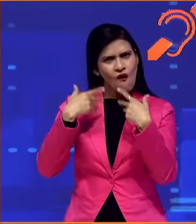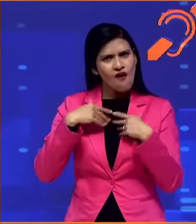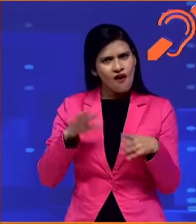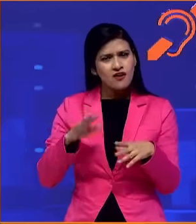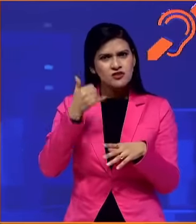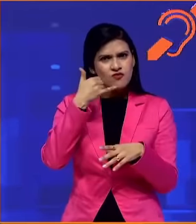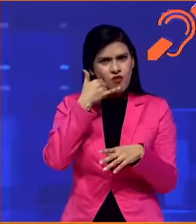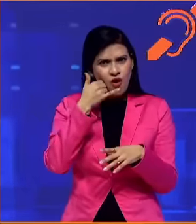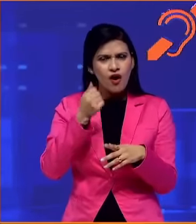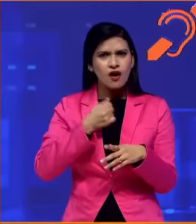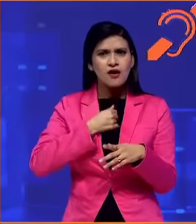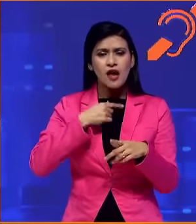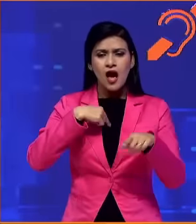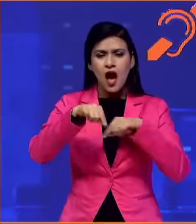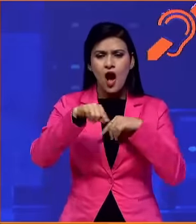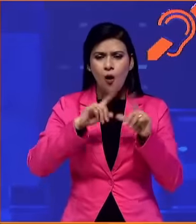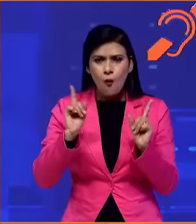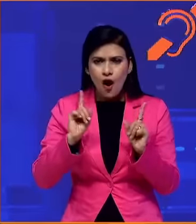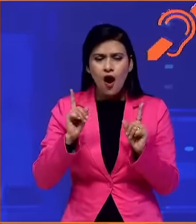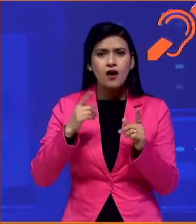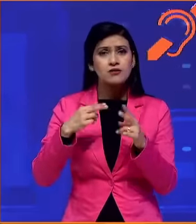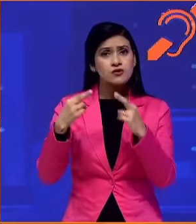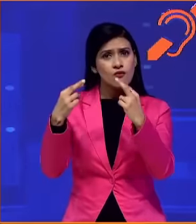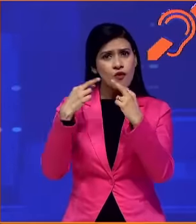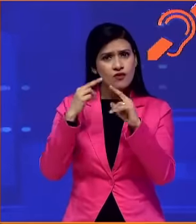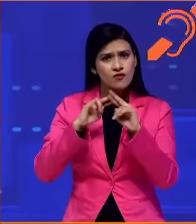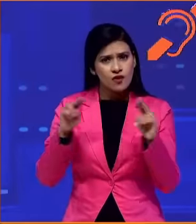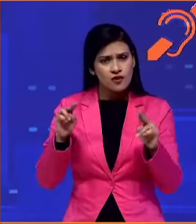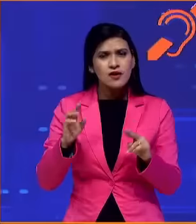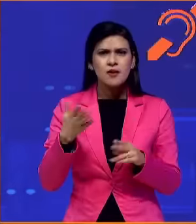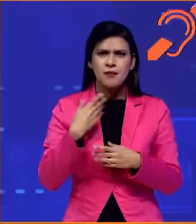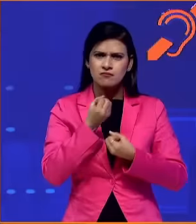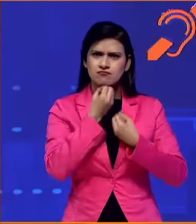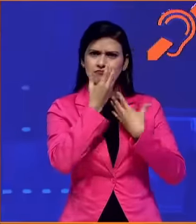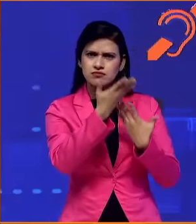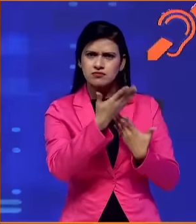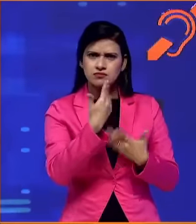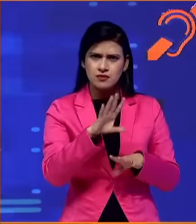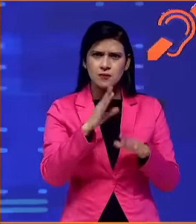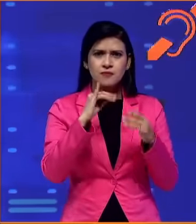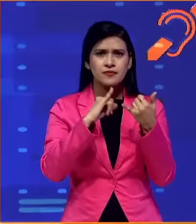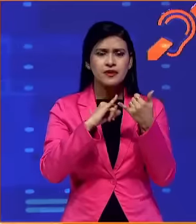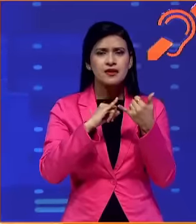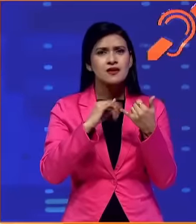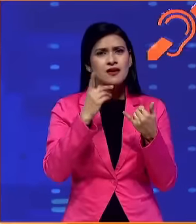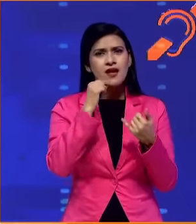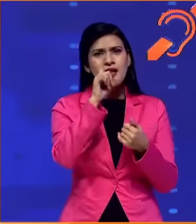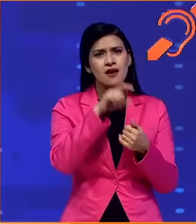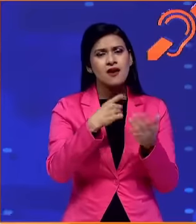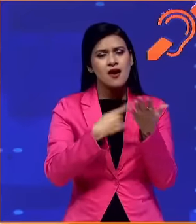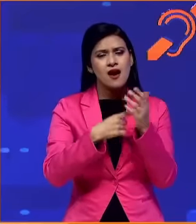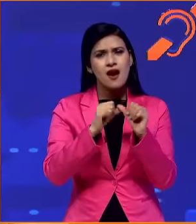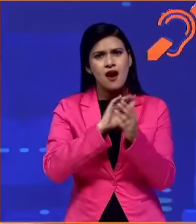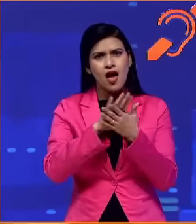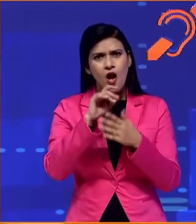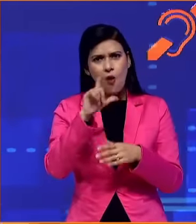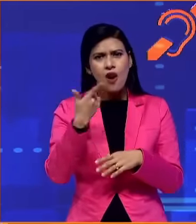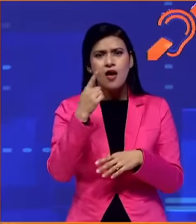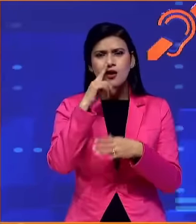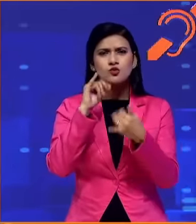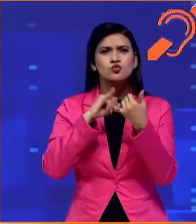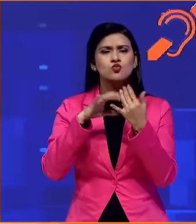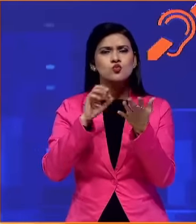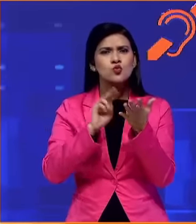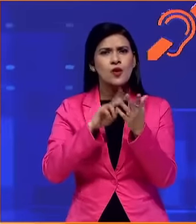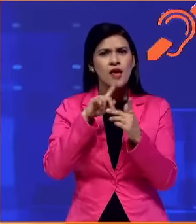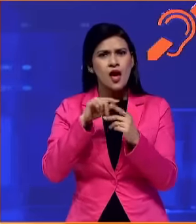अपनीपार्टीके नेतृत्व—सोनियाजी,राहुलजी, प्रियंकाजी—कोबतायाकि मेरेसाथयेसबहोरहाहै? जैसाकिमैंनेकहा,जबमुझे खुदइसकेबारेमेंपताभीनहींथा।मुझेइसके